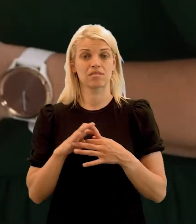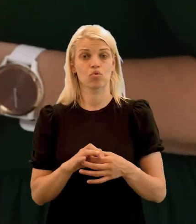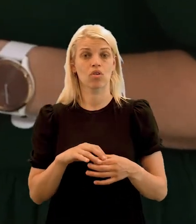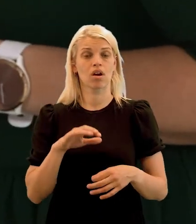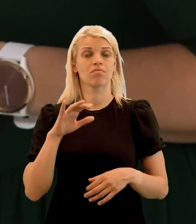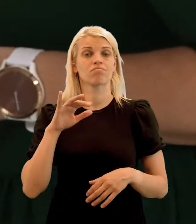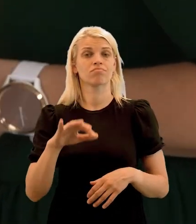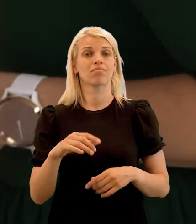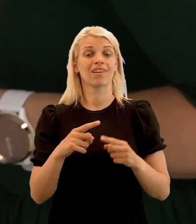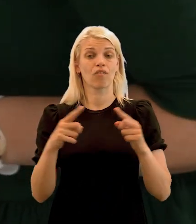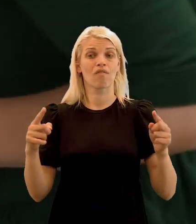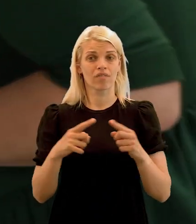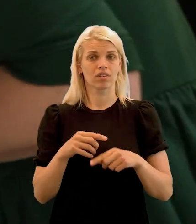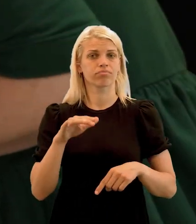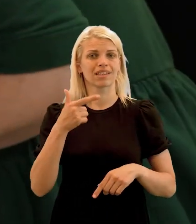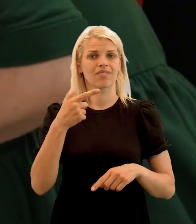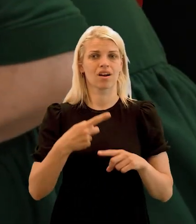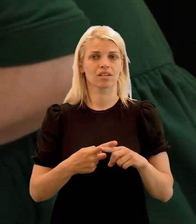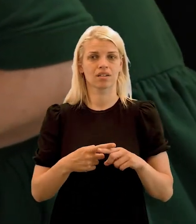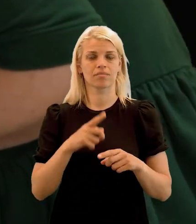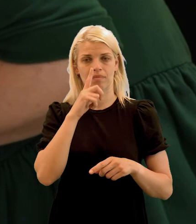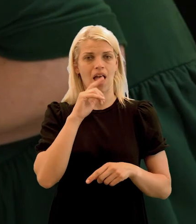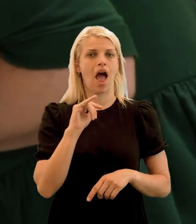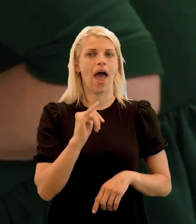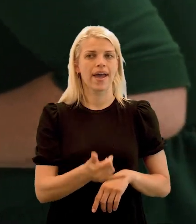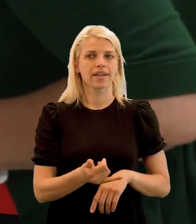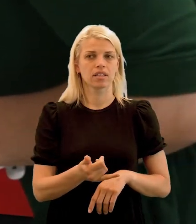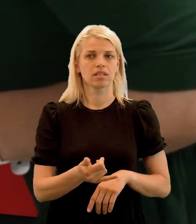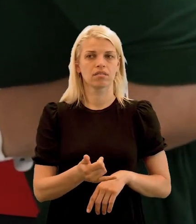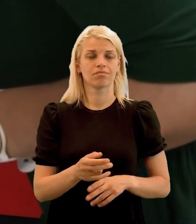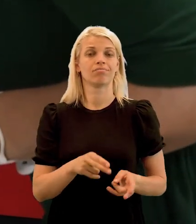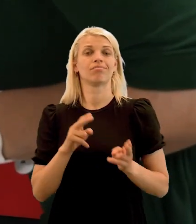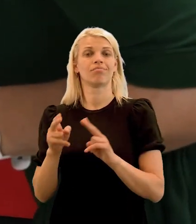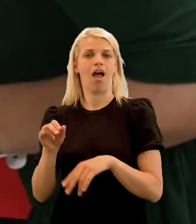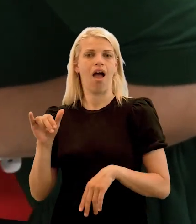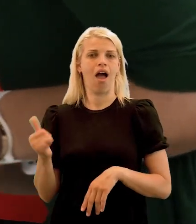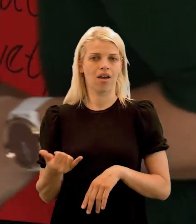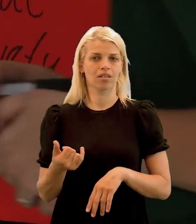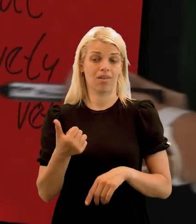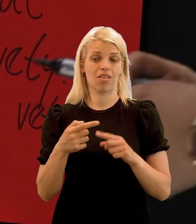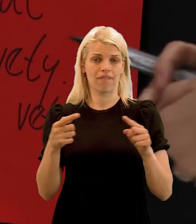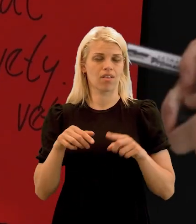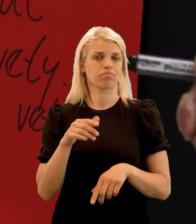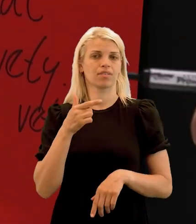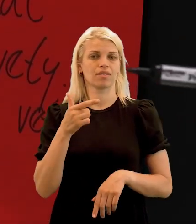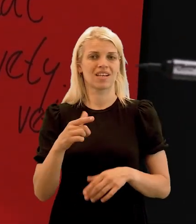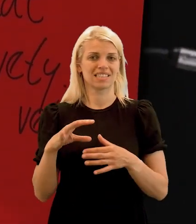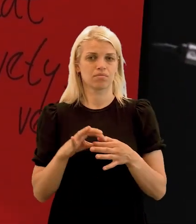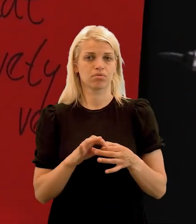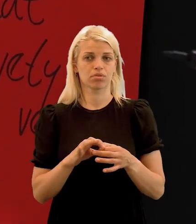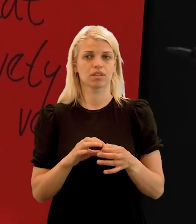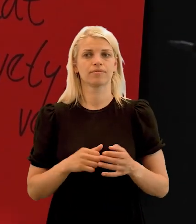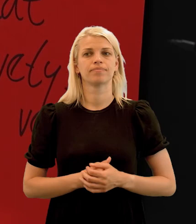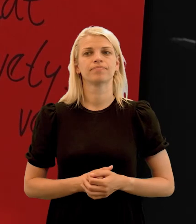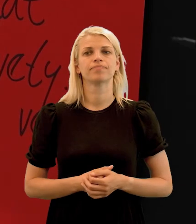vete nachádza dvakrát a je to spojka aj. Pozrite, je tu a tu. Viem, že